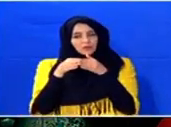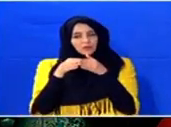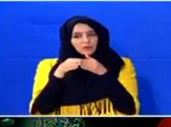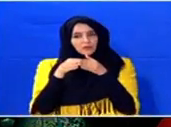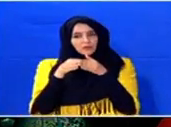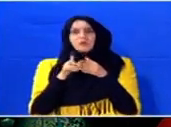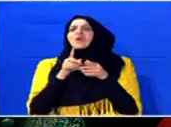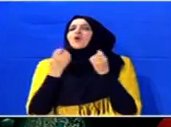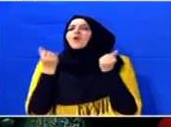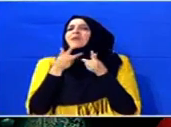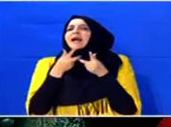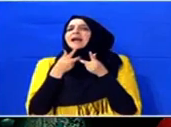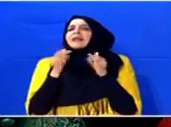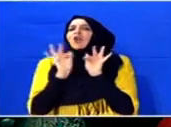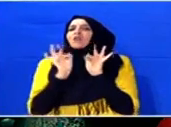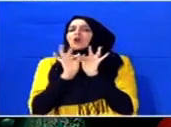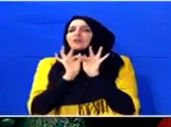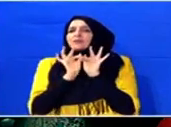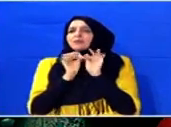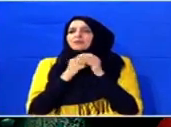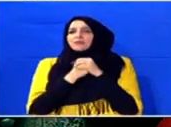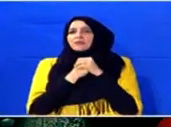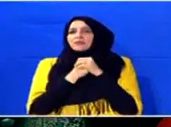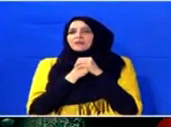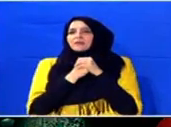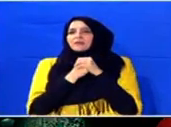ايش حال عمتك ام ياسر ايش هلا عمتك